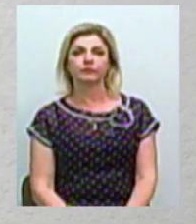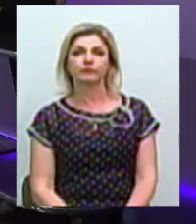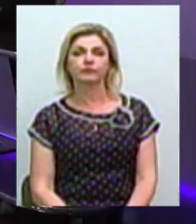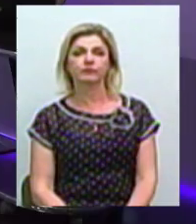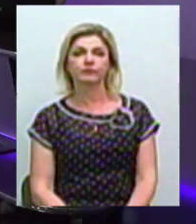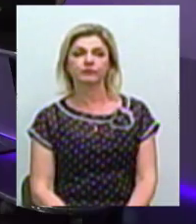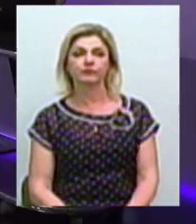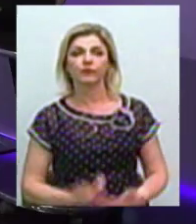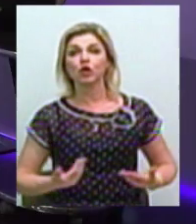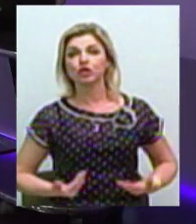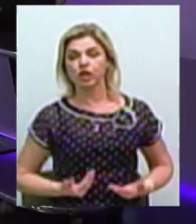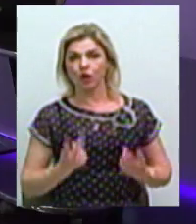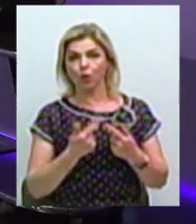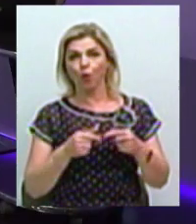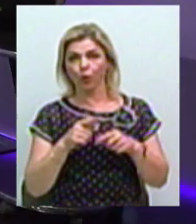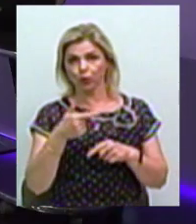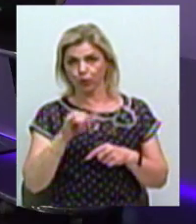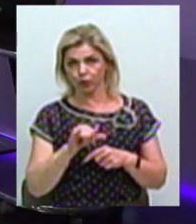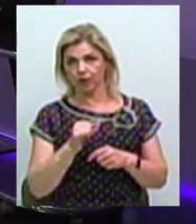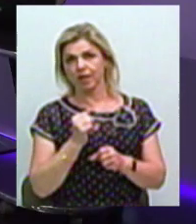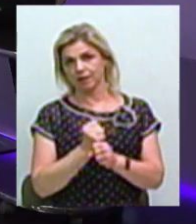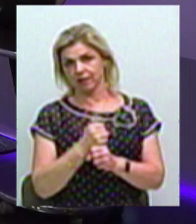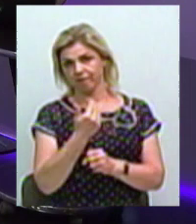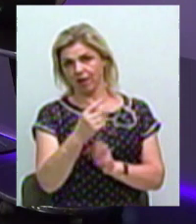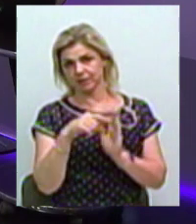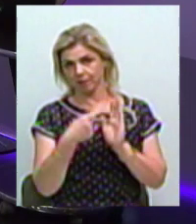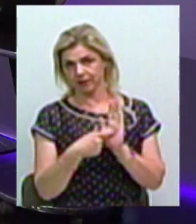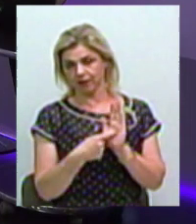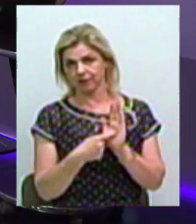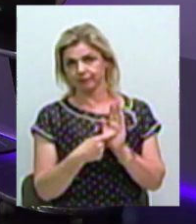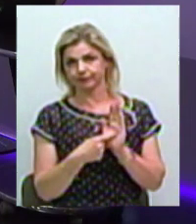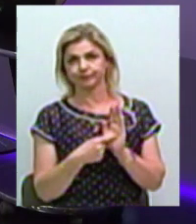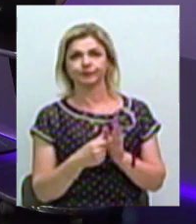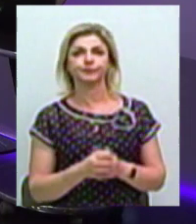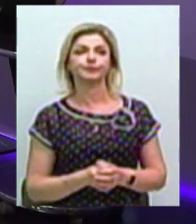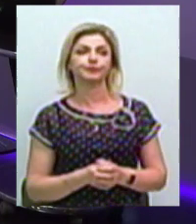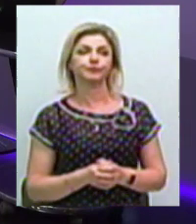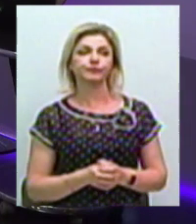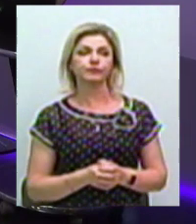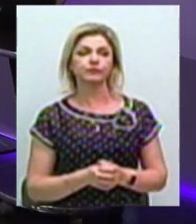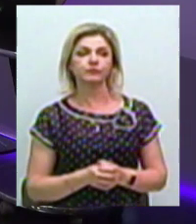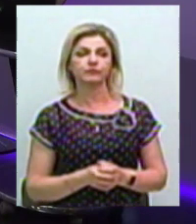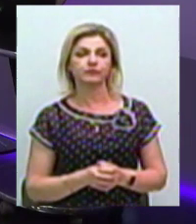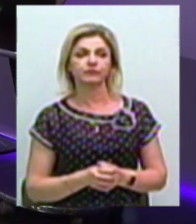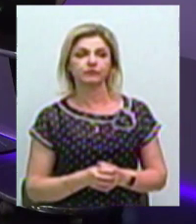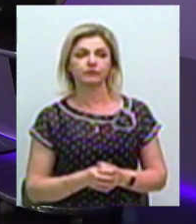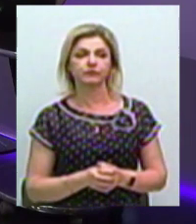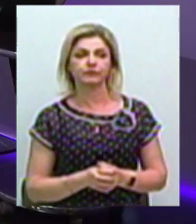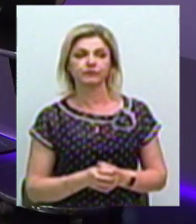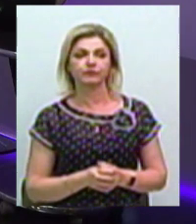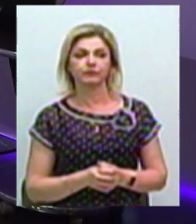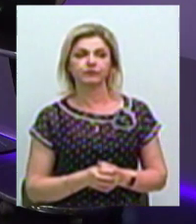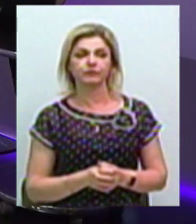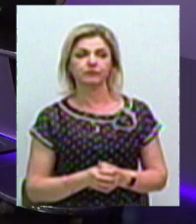Наступний раунд – жителі округу. Okay. В цьому раунді, умовна назва жителі округу, запитання вам будуть